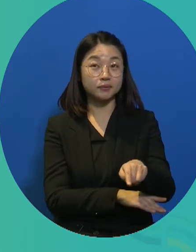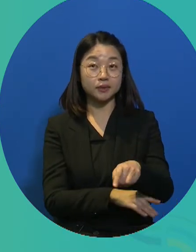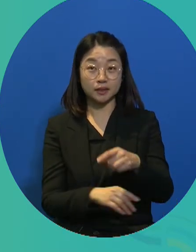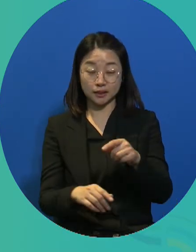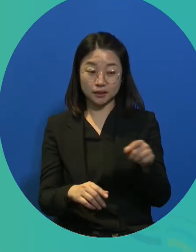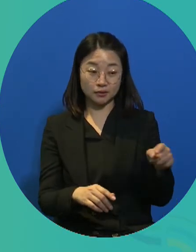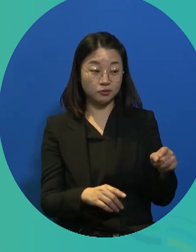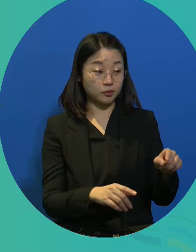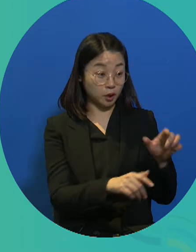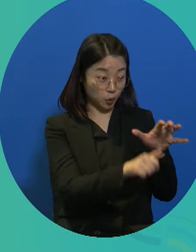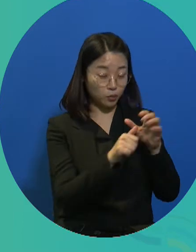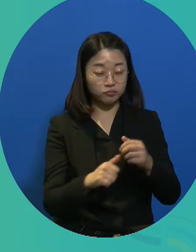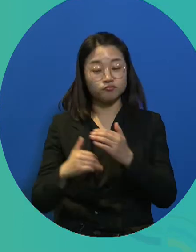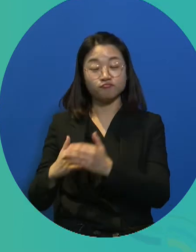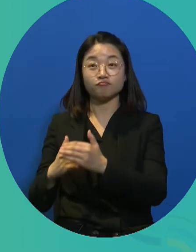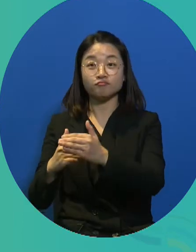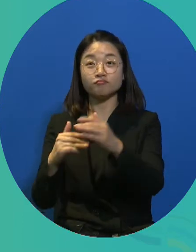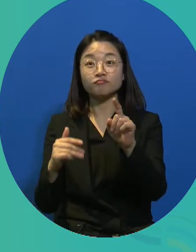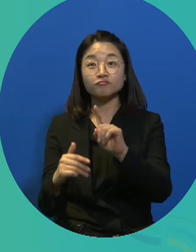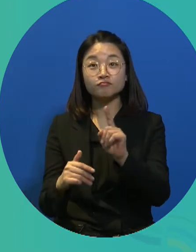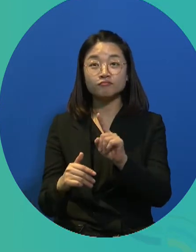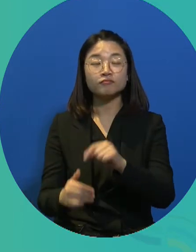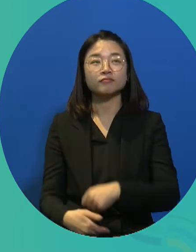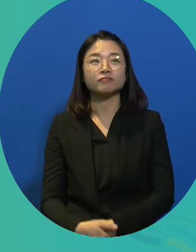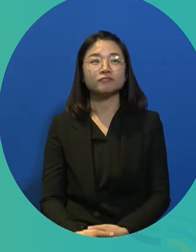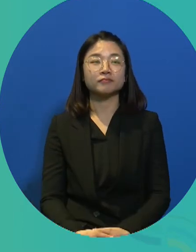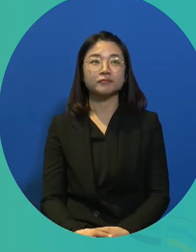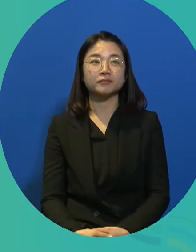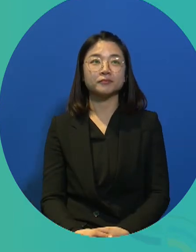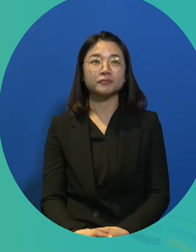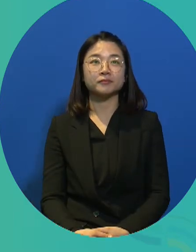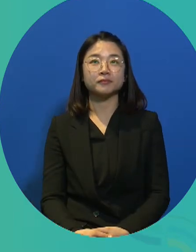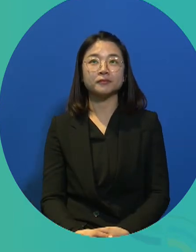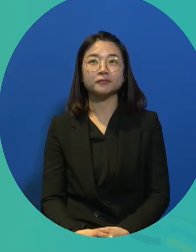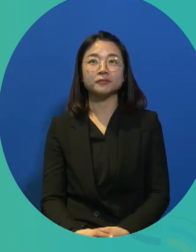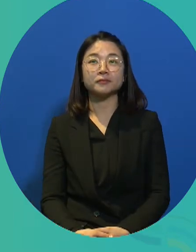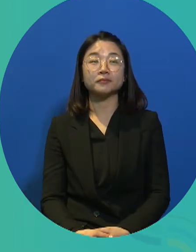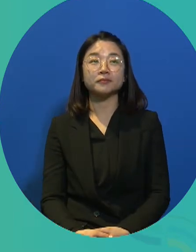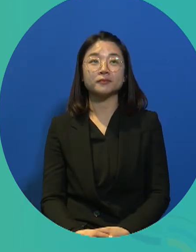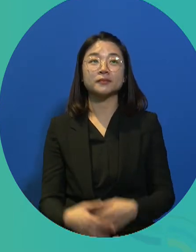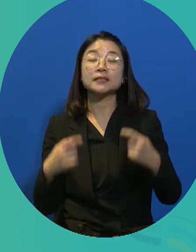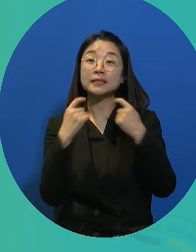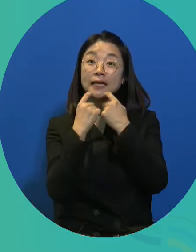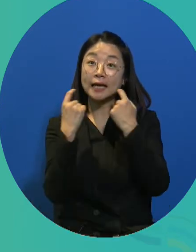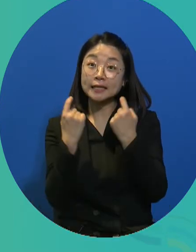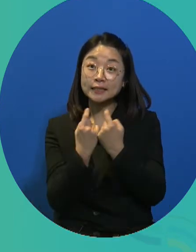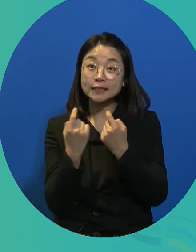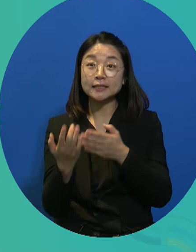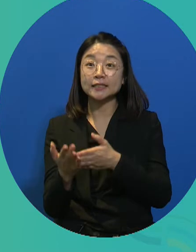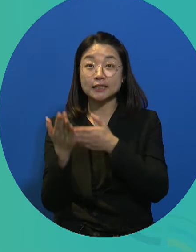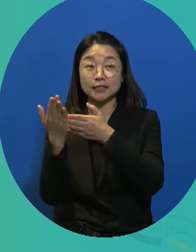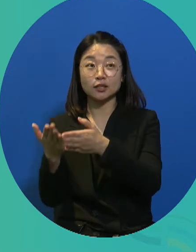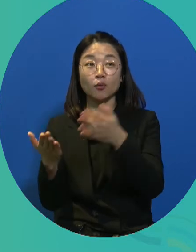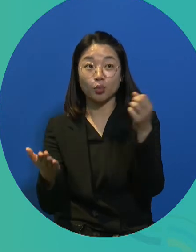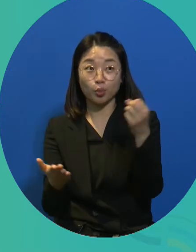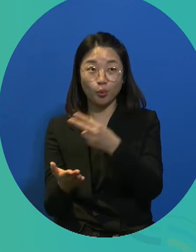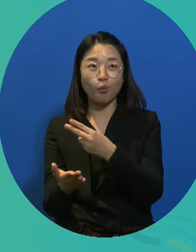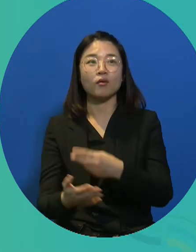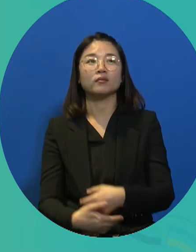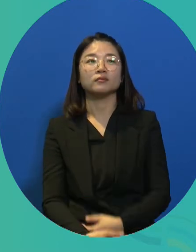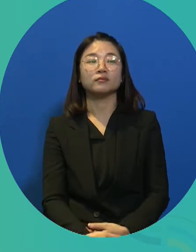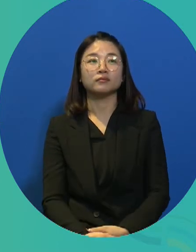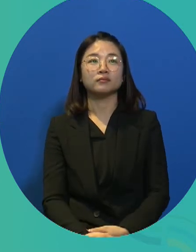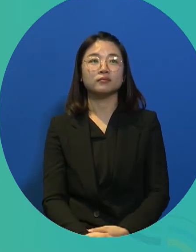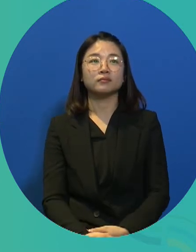될 것 같은데요. 선택 의정서를 통해서는 아까 말씀해 주신 것처럼 개인 진정 그리고 직권 조사 이렇게 두